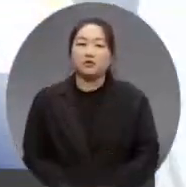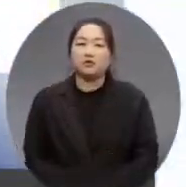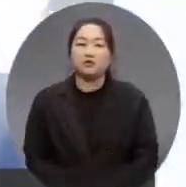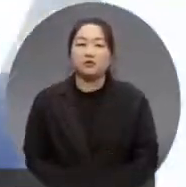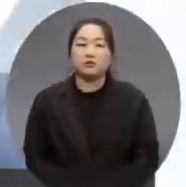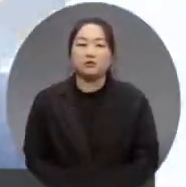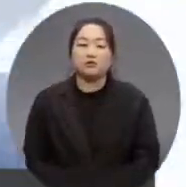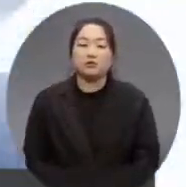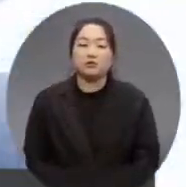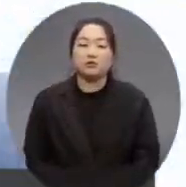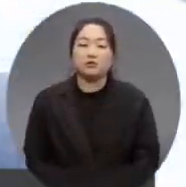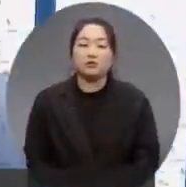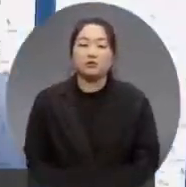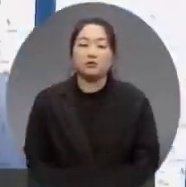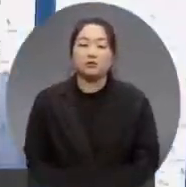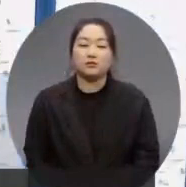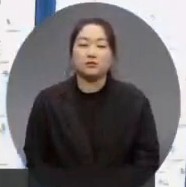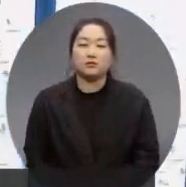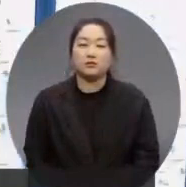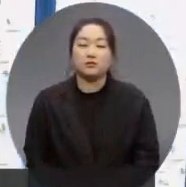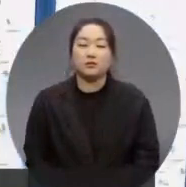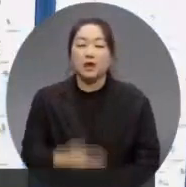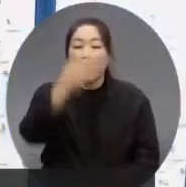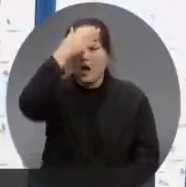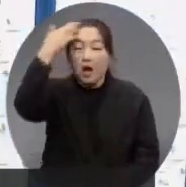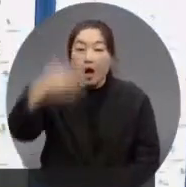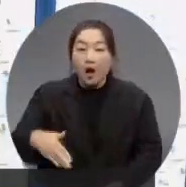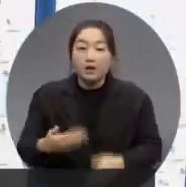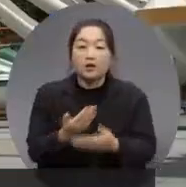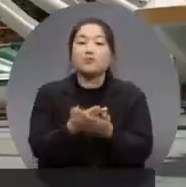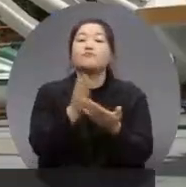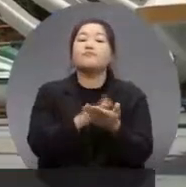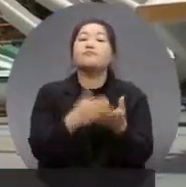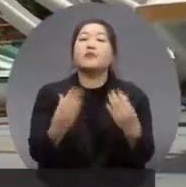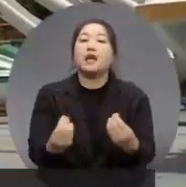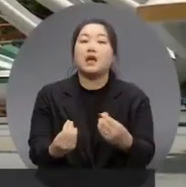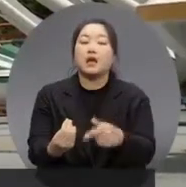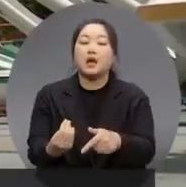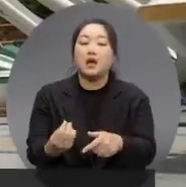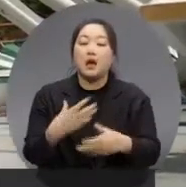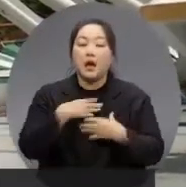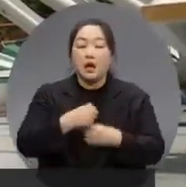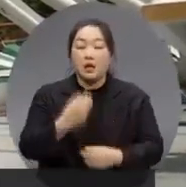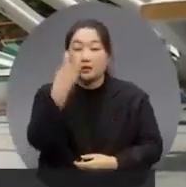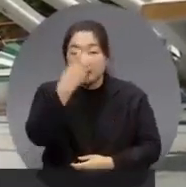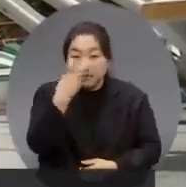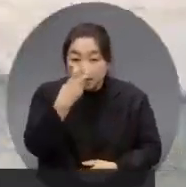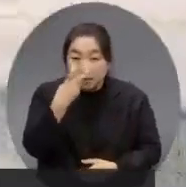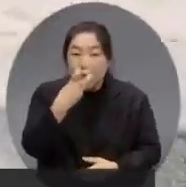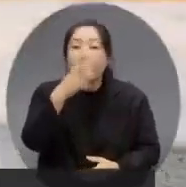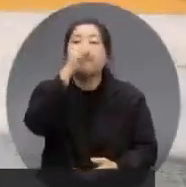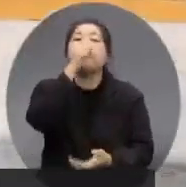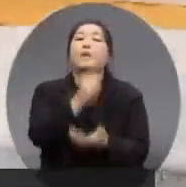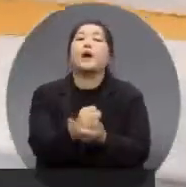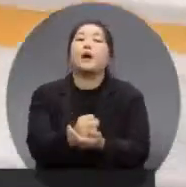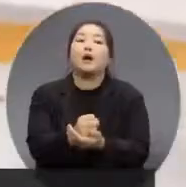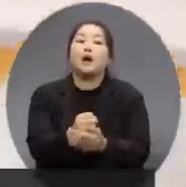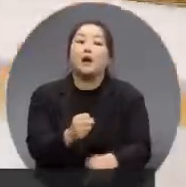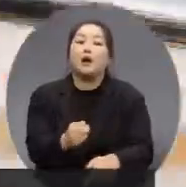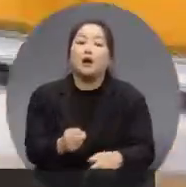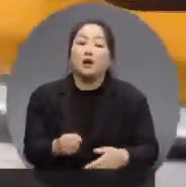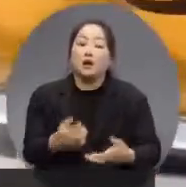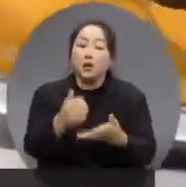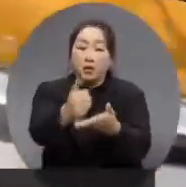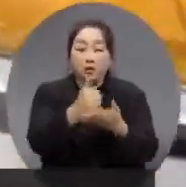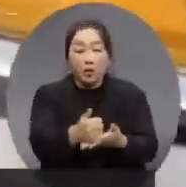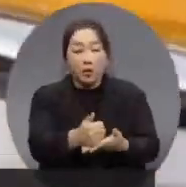말이에요. 그래야 돌아가요. 다행히 지금은 보수가 이루어지고 안전점검 과정에서 문제가 없다지만